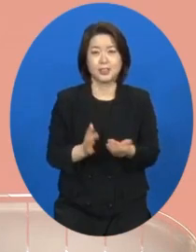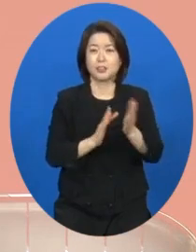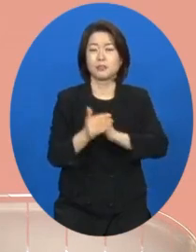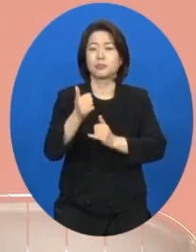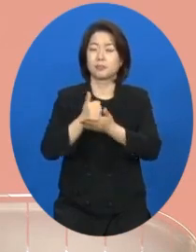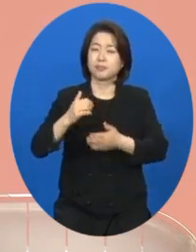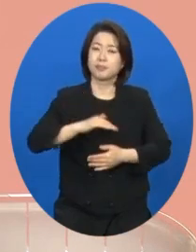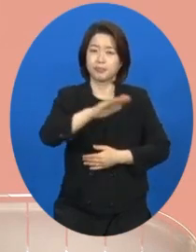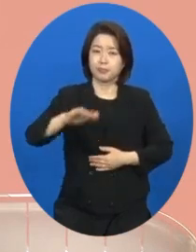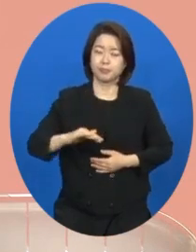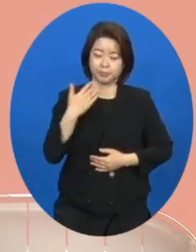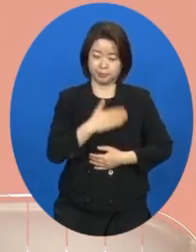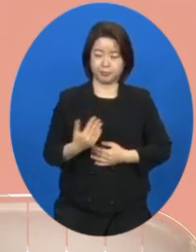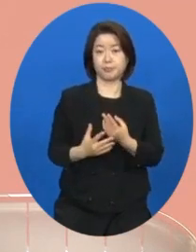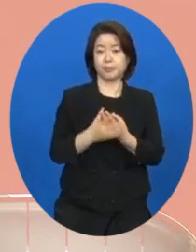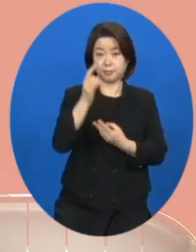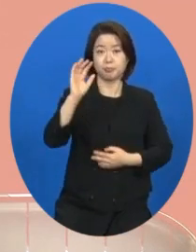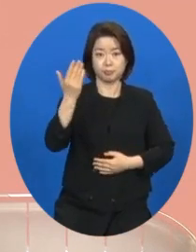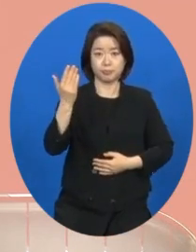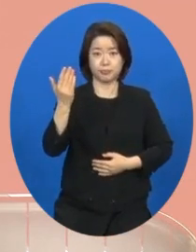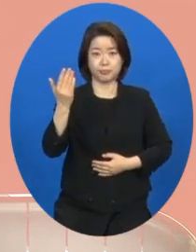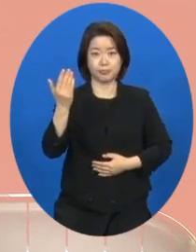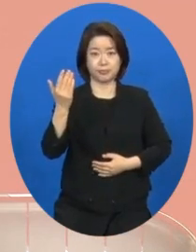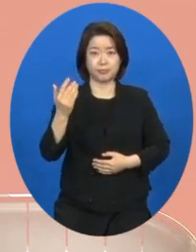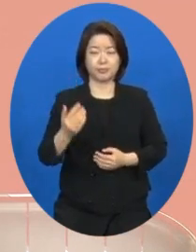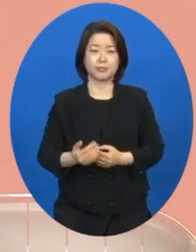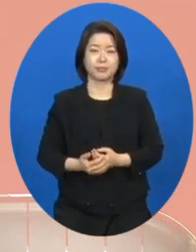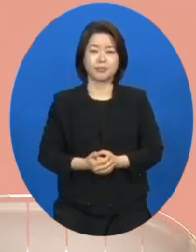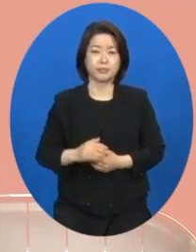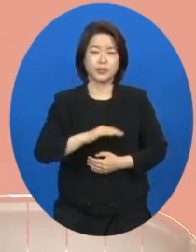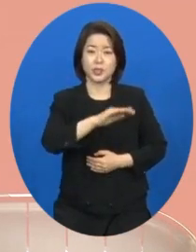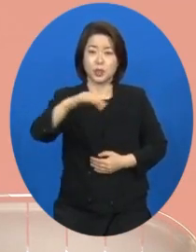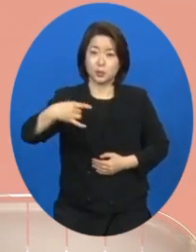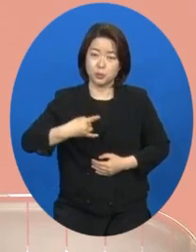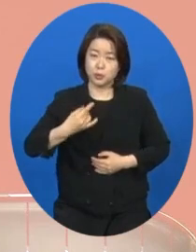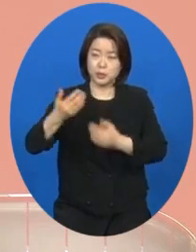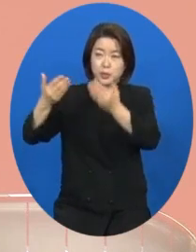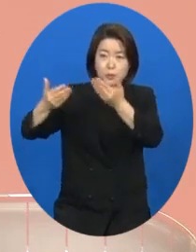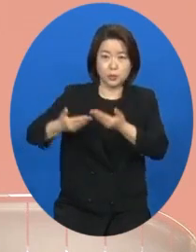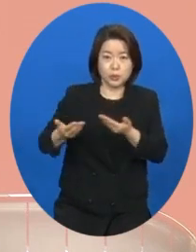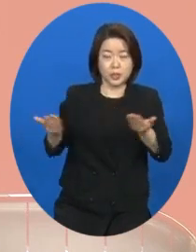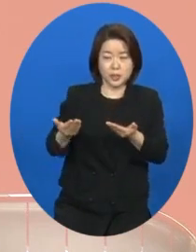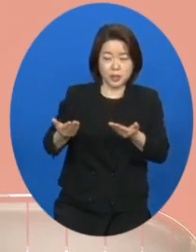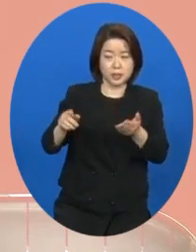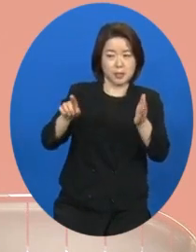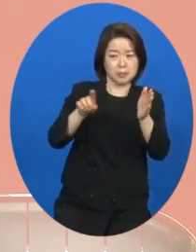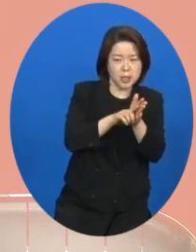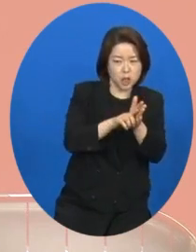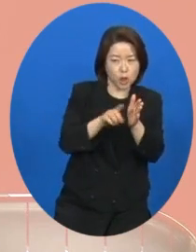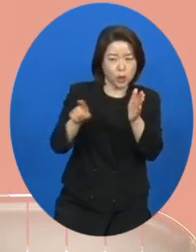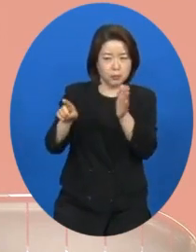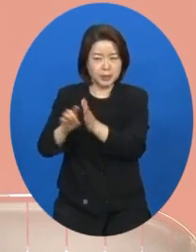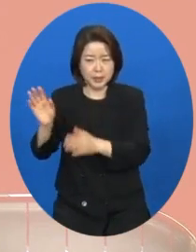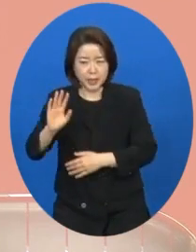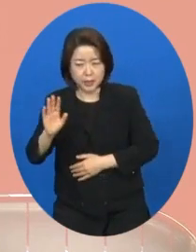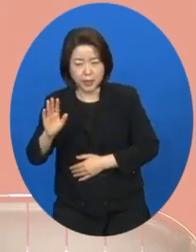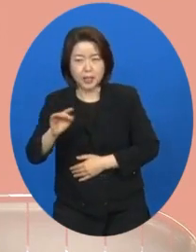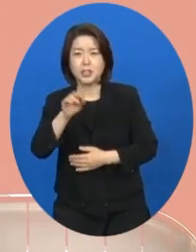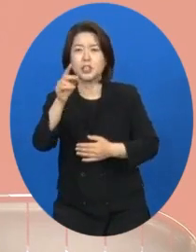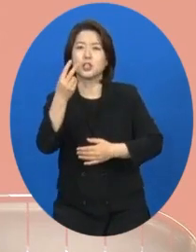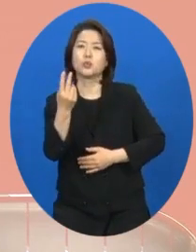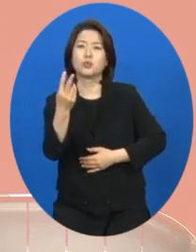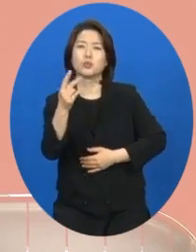예수님과 우리는 한 몸이 되었어요. 우리에게 주어진 일은 믿느냐 안 믿느냐는 것만 다 남아